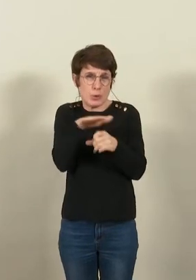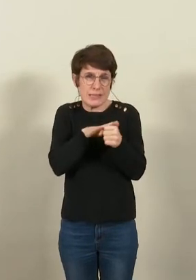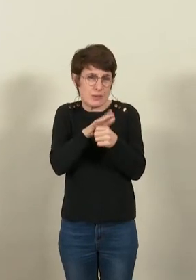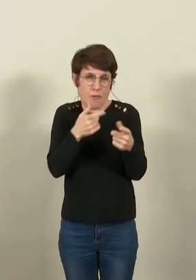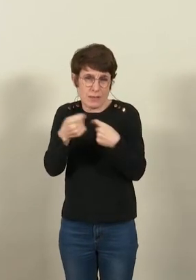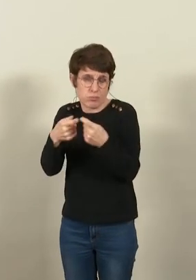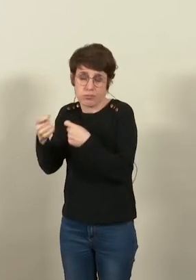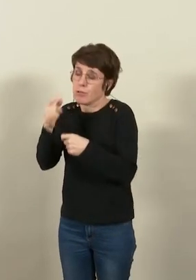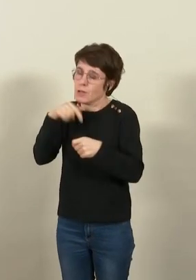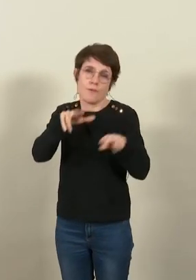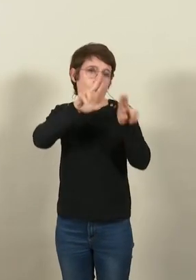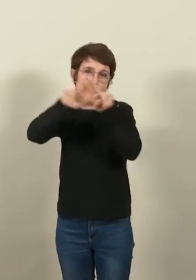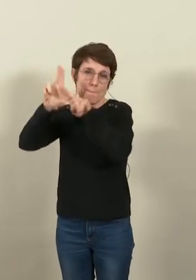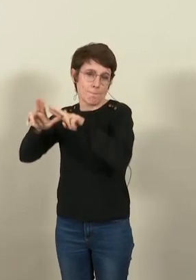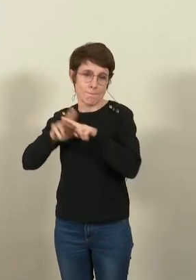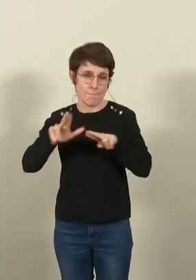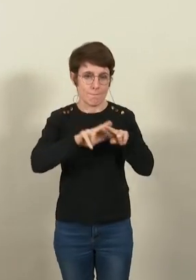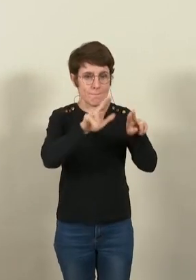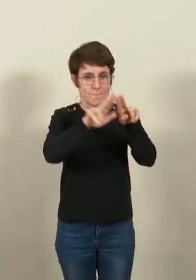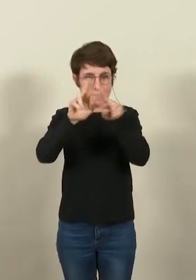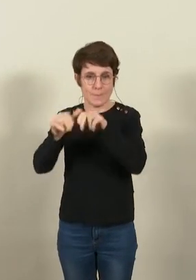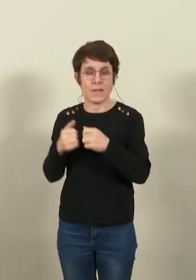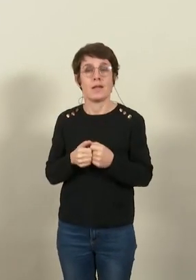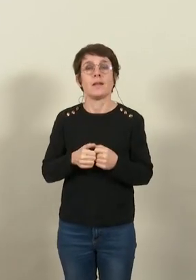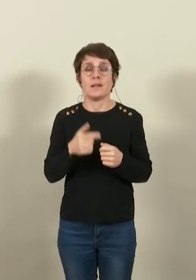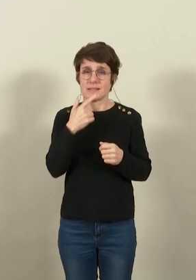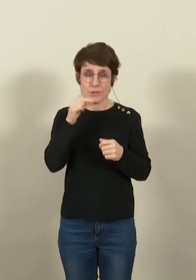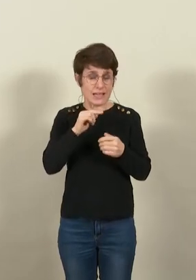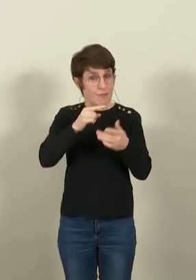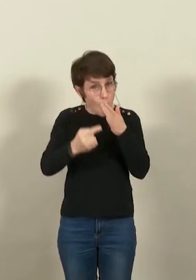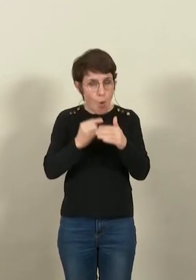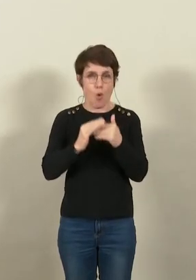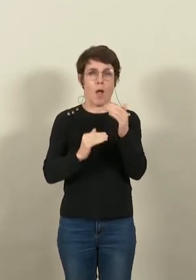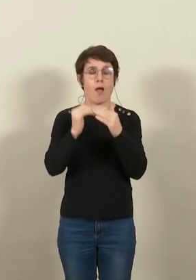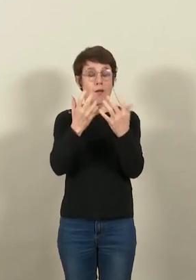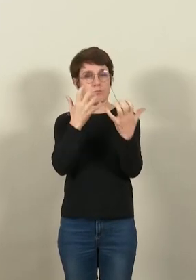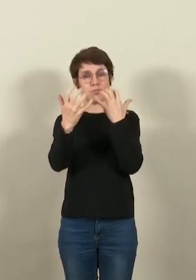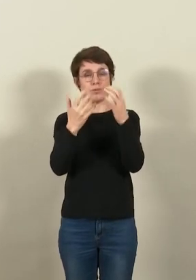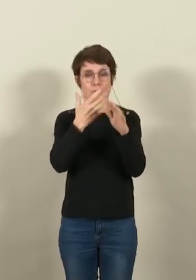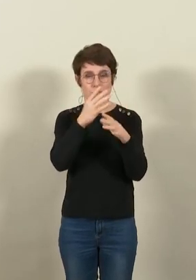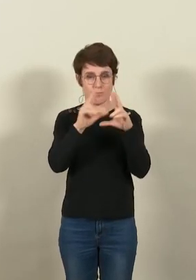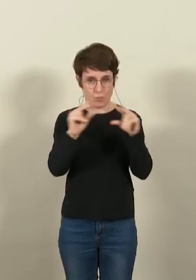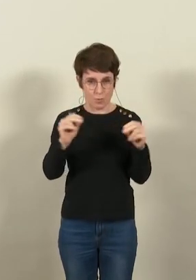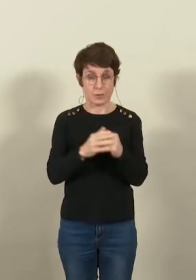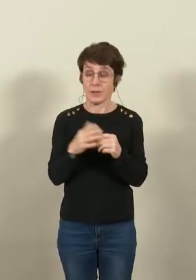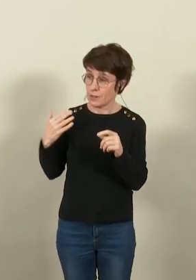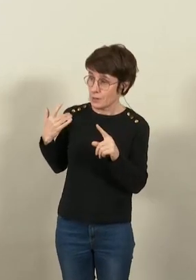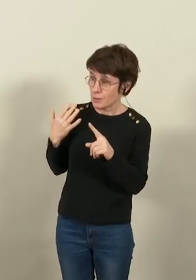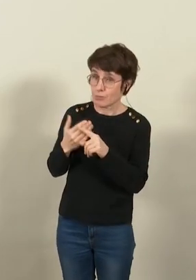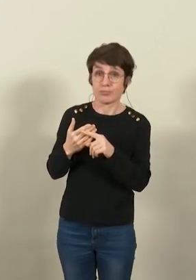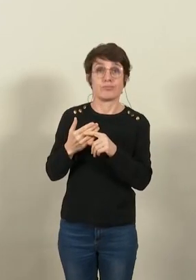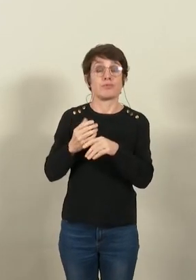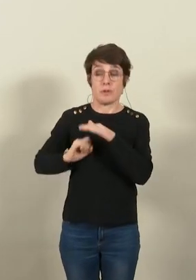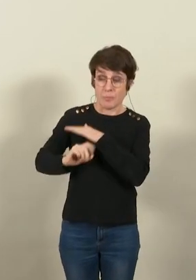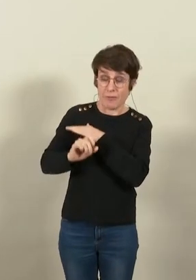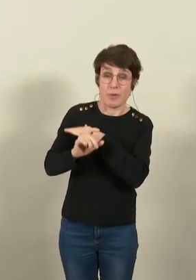réhabiliter ce ce quartier reconstruire la ville sur la ville et après quelques rebondissements sur ce dossier après un passage par de